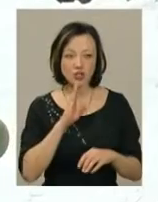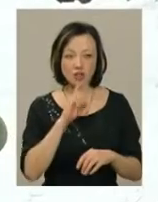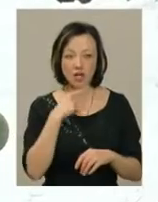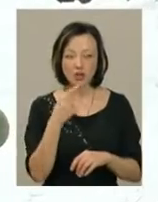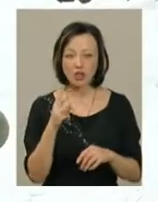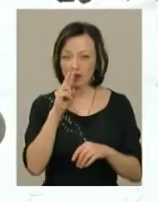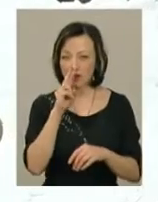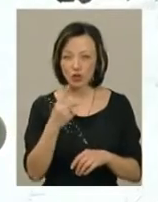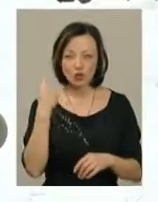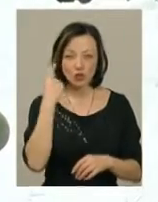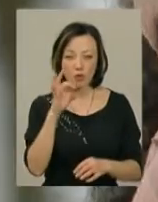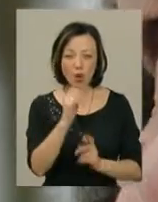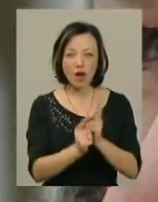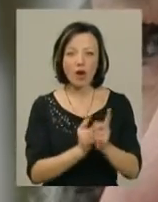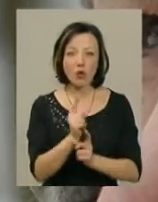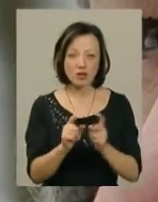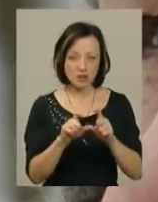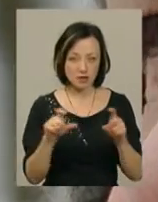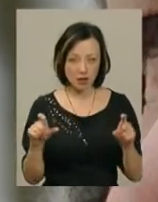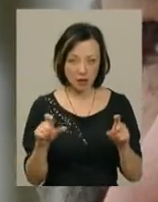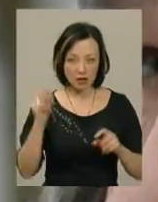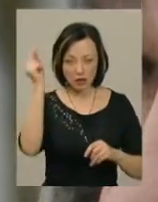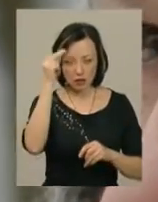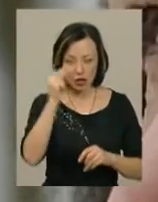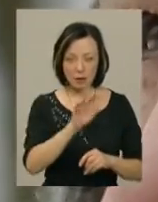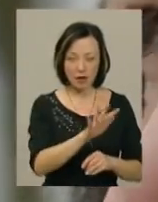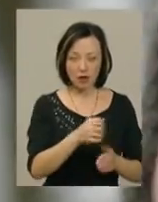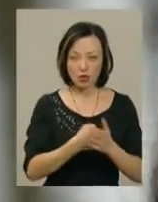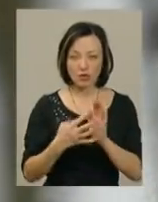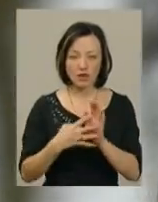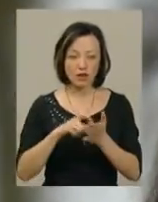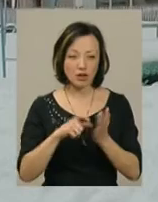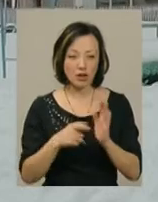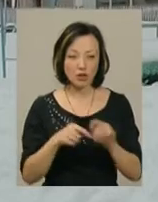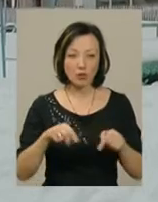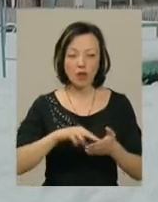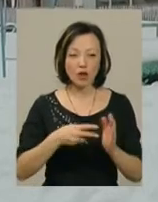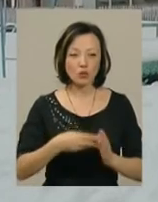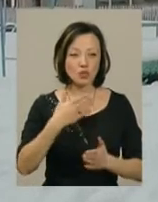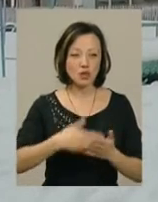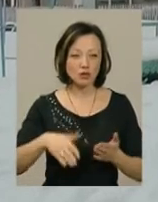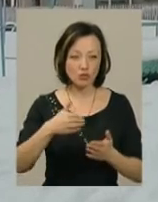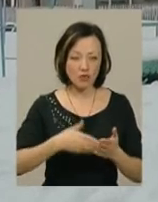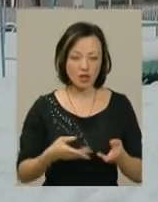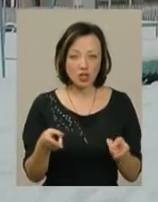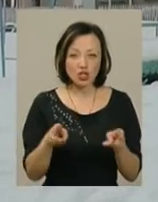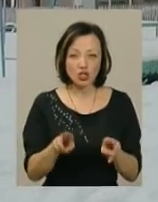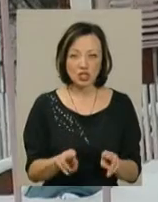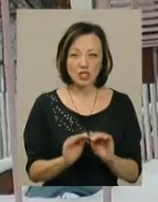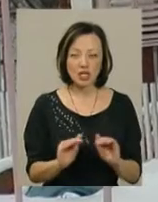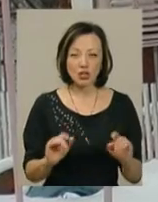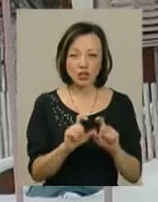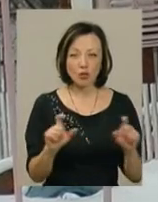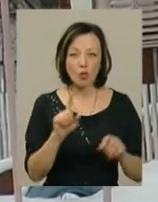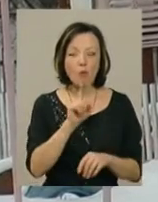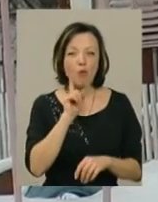вже другий рік чує про реорганізацію закладу. Навчання від 5 до 9 класів тут планують скасувати, лишити лише дитячий садок